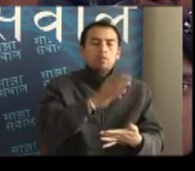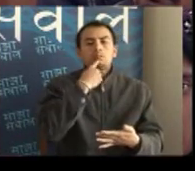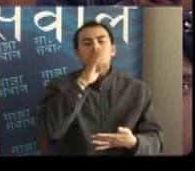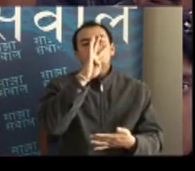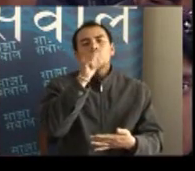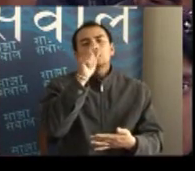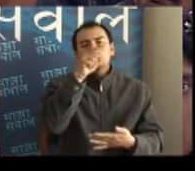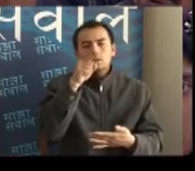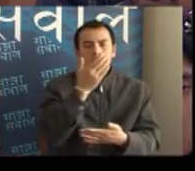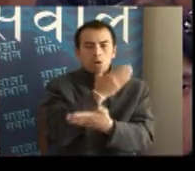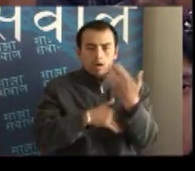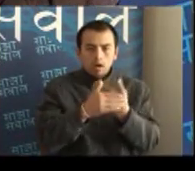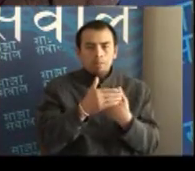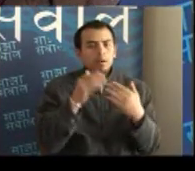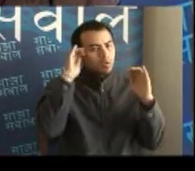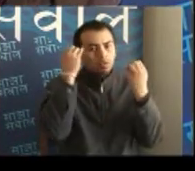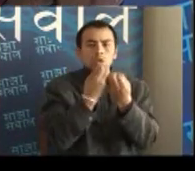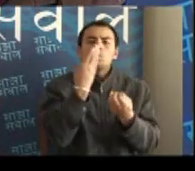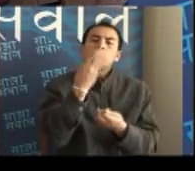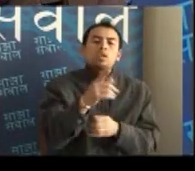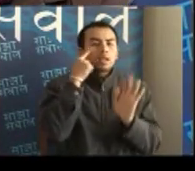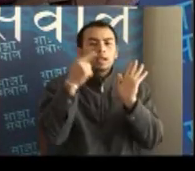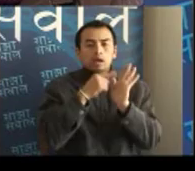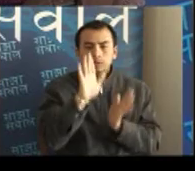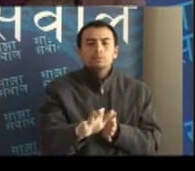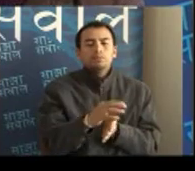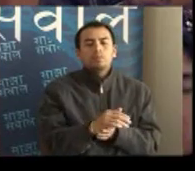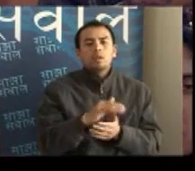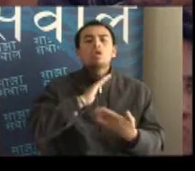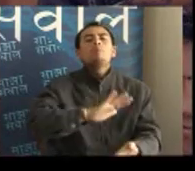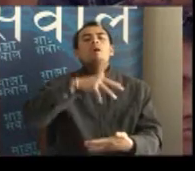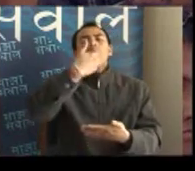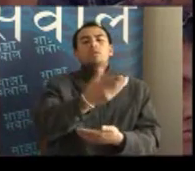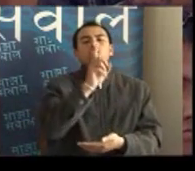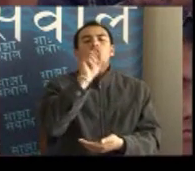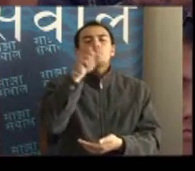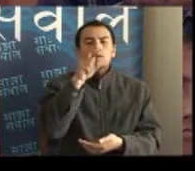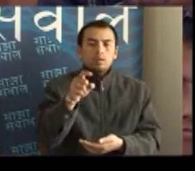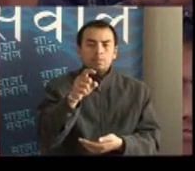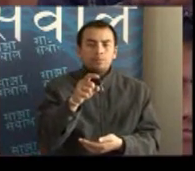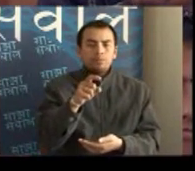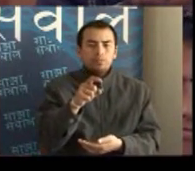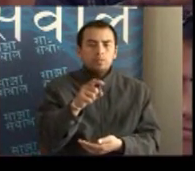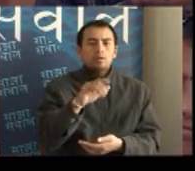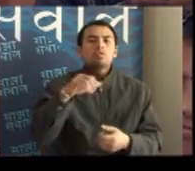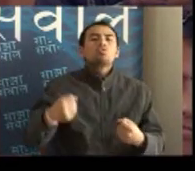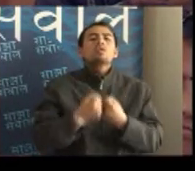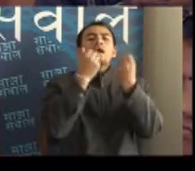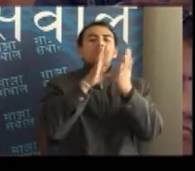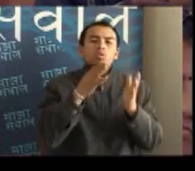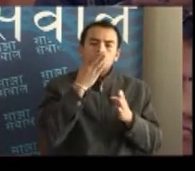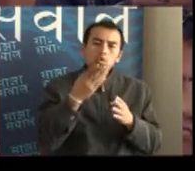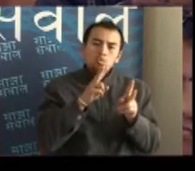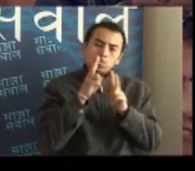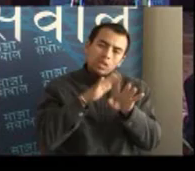46%सम्म डिजेबिलिटी प्रिभेन्ट गर्न सकिन्छ भन्ने तथ्याङ्क छ। र आफ्टर बर्थ 10% र त्यसपछि दुर्घटनाबाट हुने कुराहरू पनि